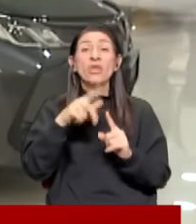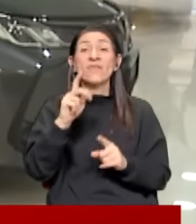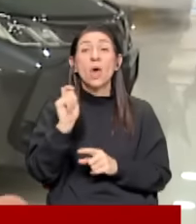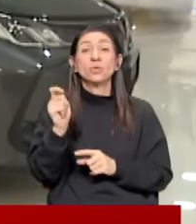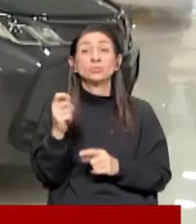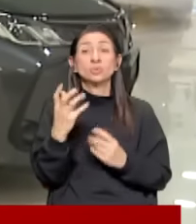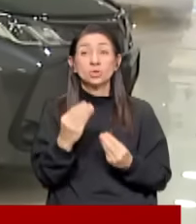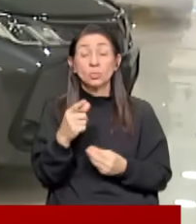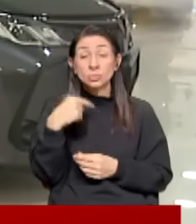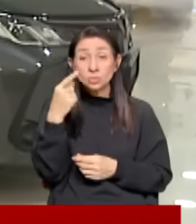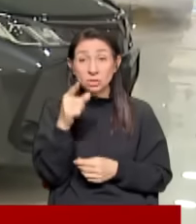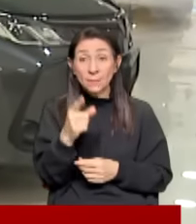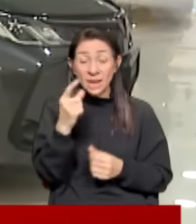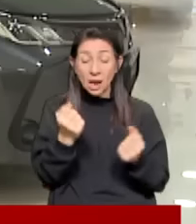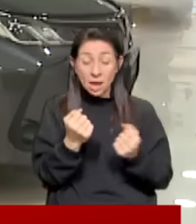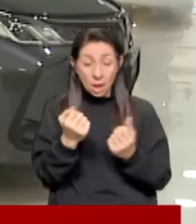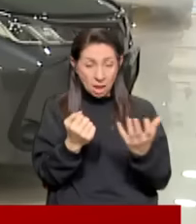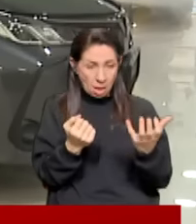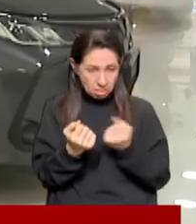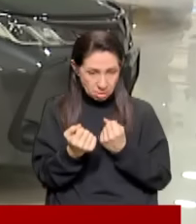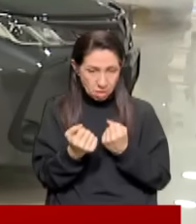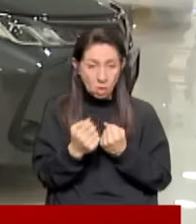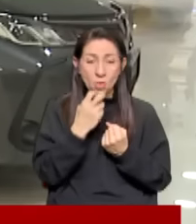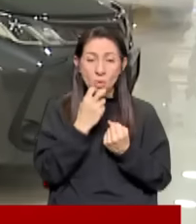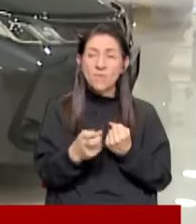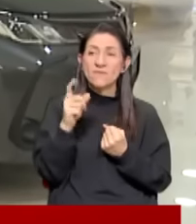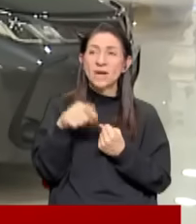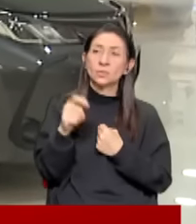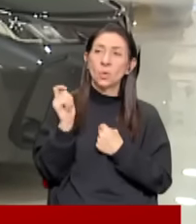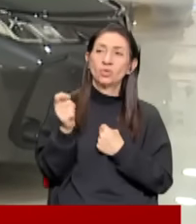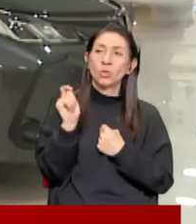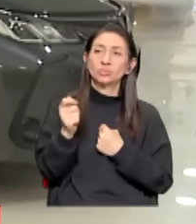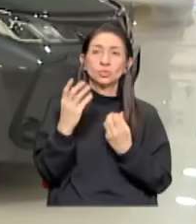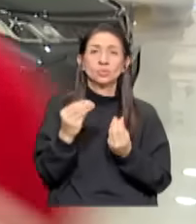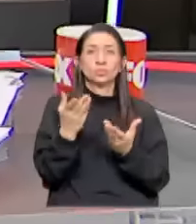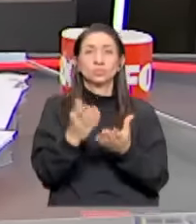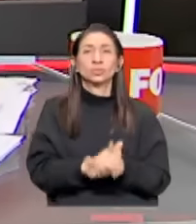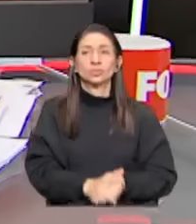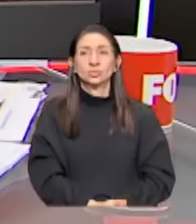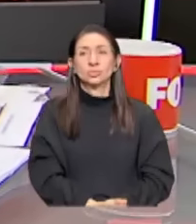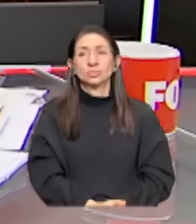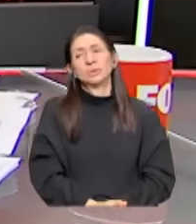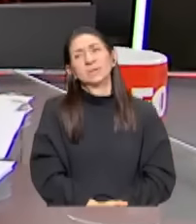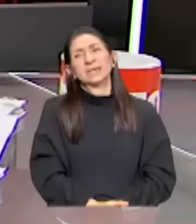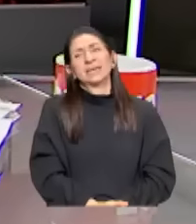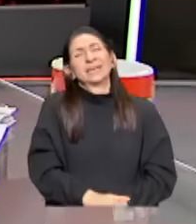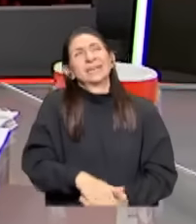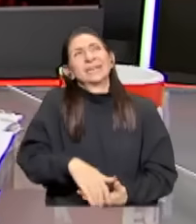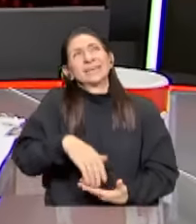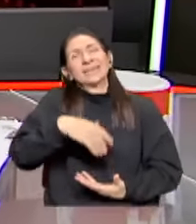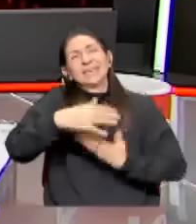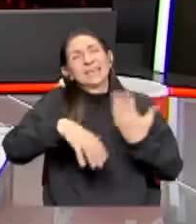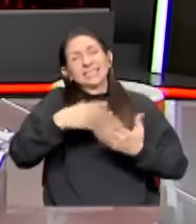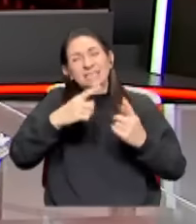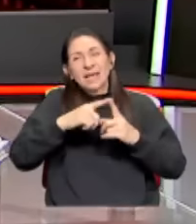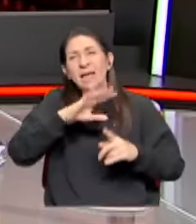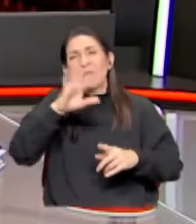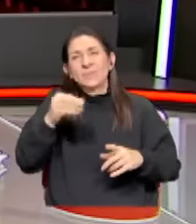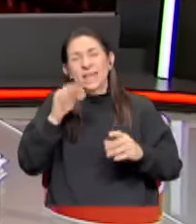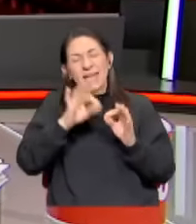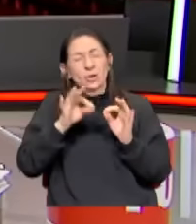ödemiş oluyor. Dolayısıyla bir otomobili aldığınızda ömür boyu vergi ödemiş oluyorsunuz. Şimdi karışık hesaplar. Gerçi artık